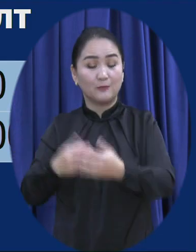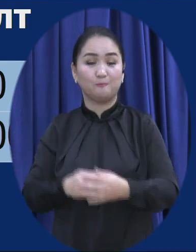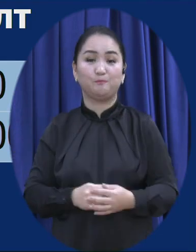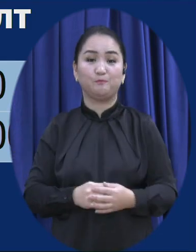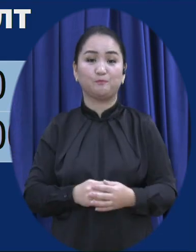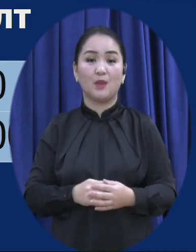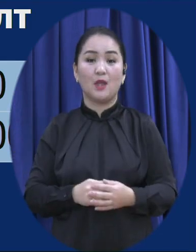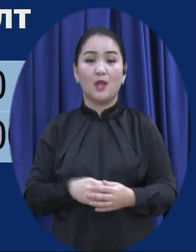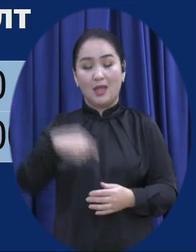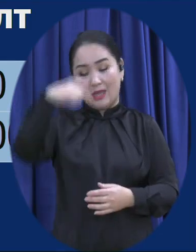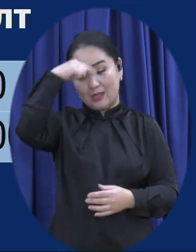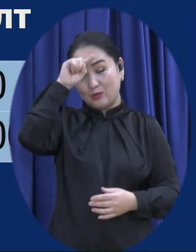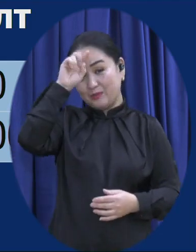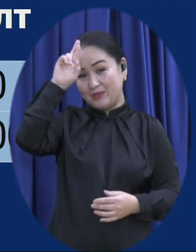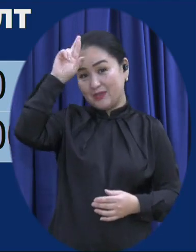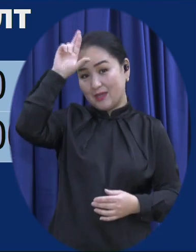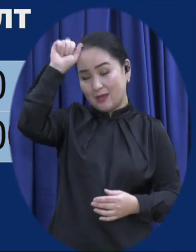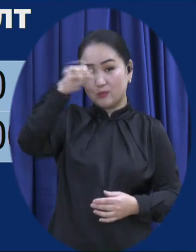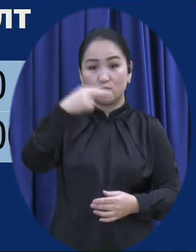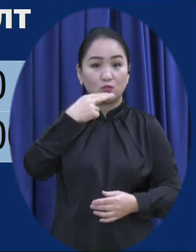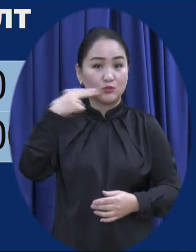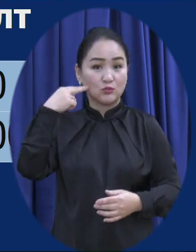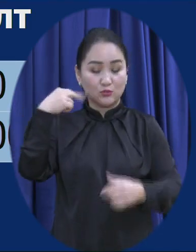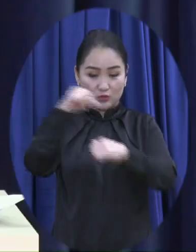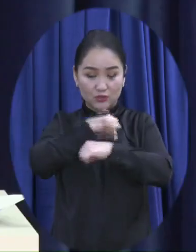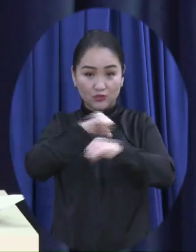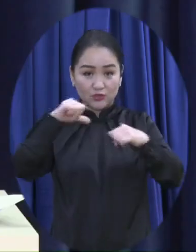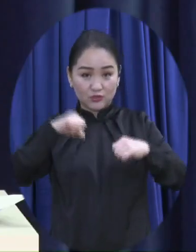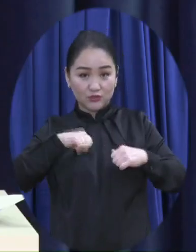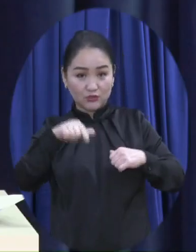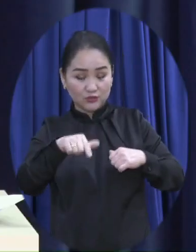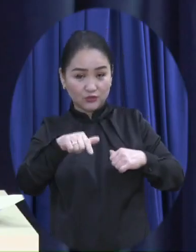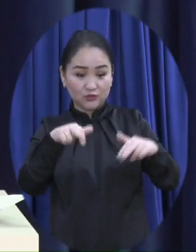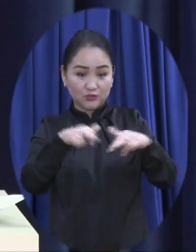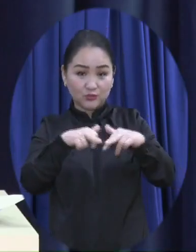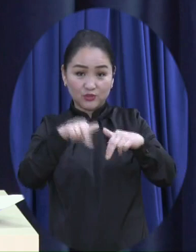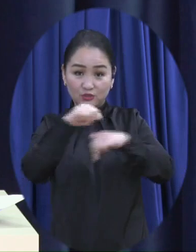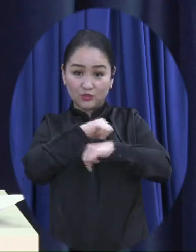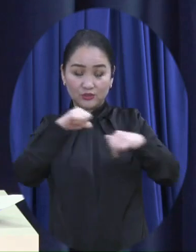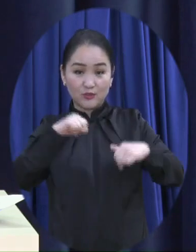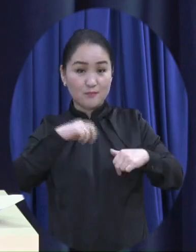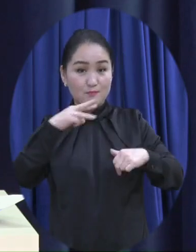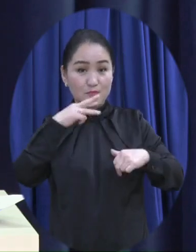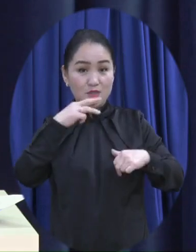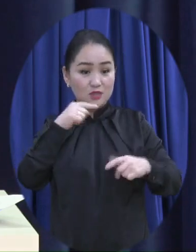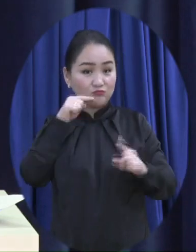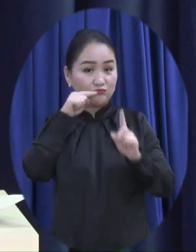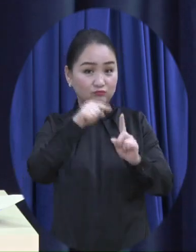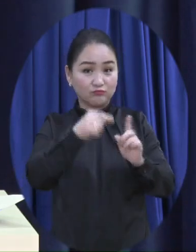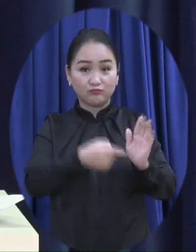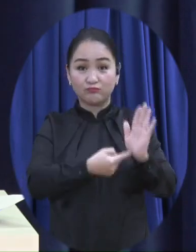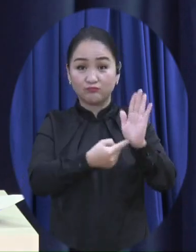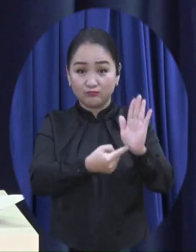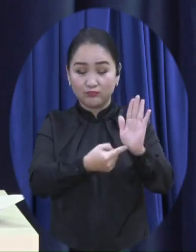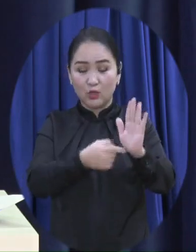нар эрүүл мэндийн яам энэ сонсголгүй одоо хөгжлийн бэрхшээлтэй иргэдэд мэдээлэл хүргэх дохионы хэлний одоо видео